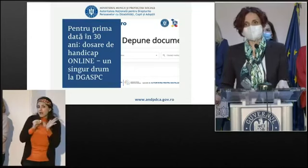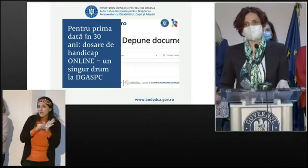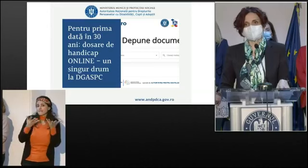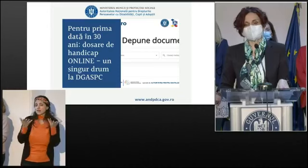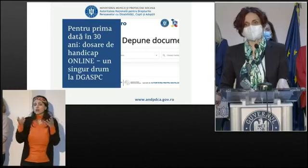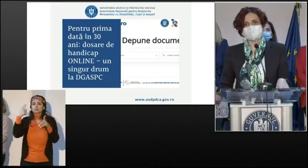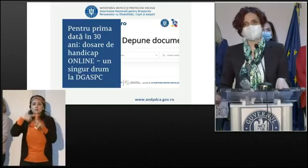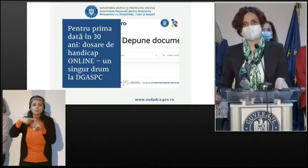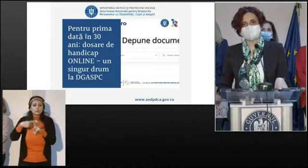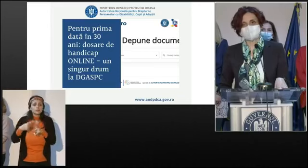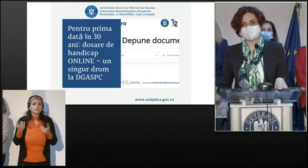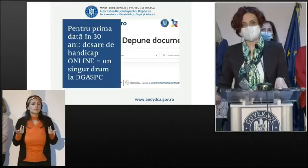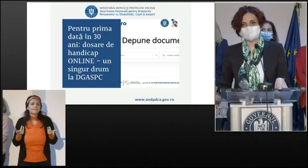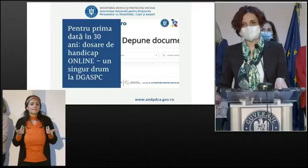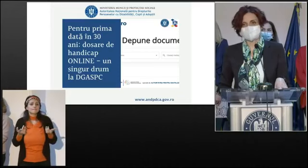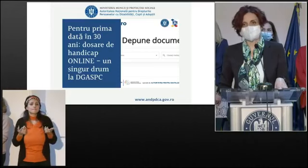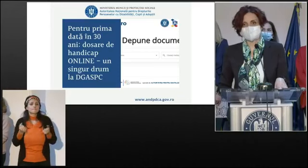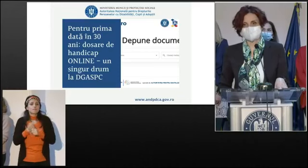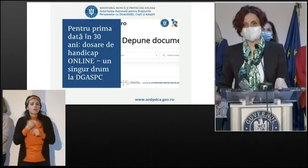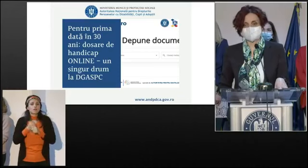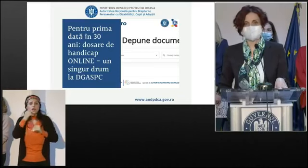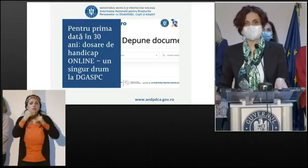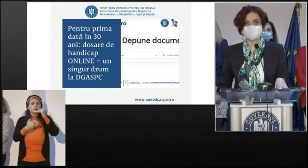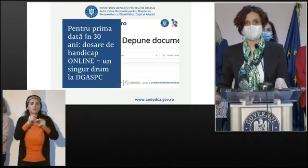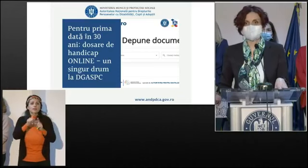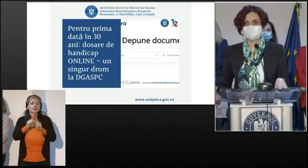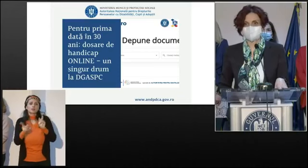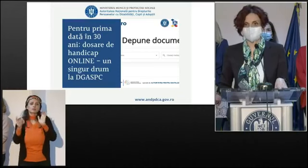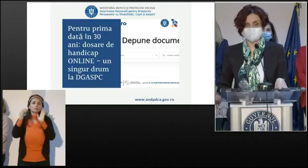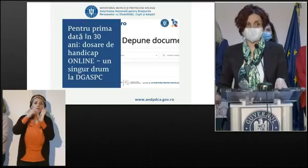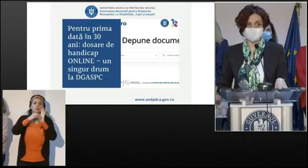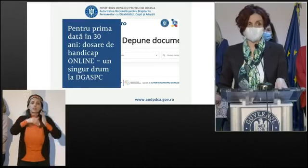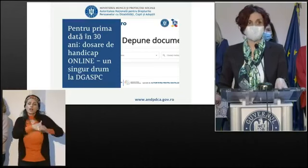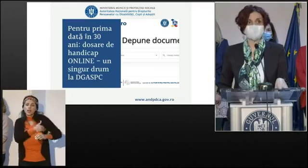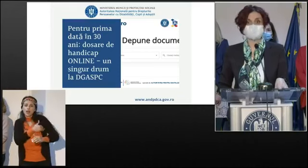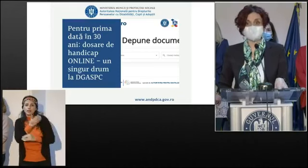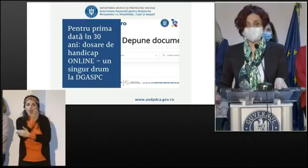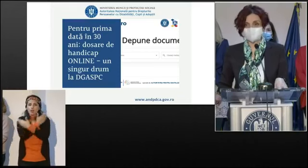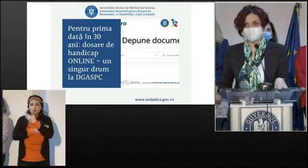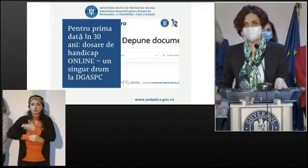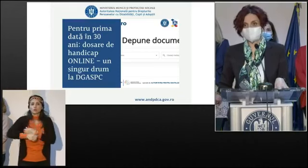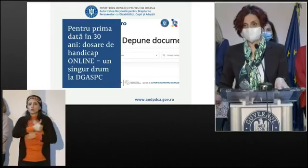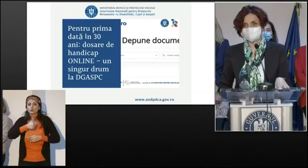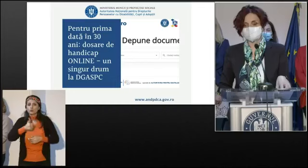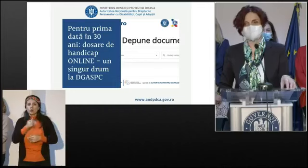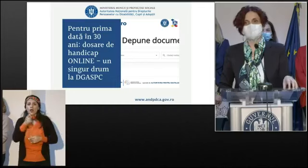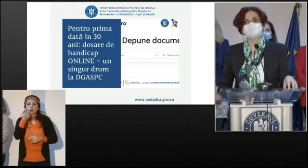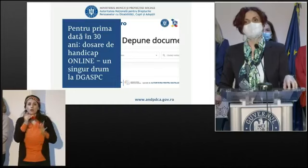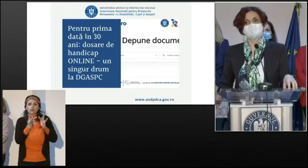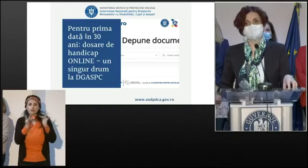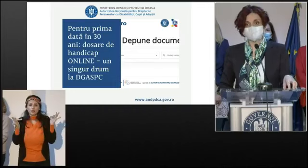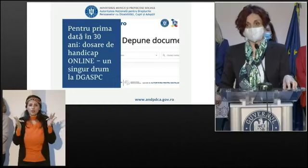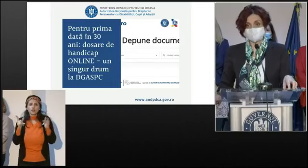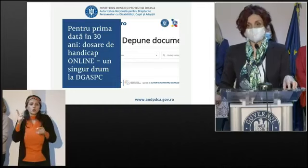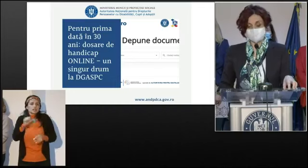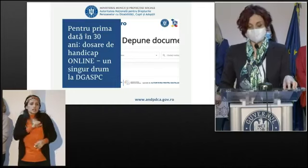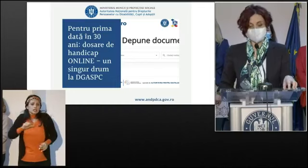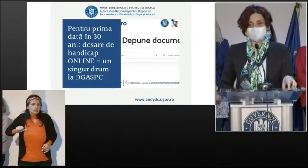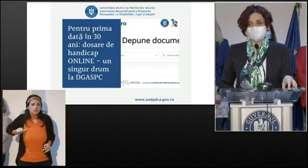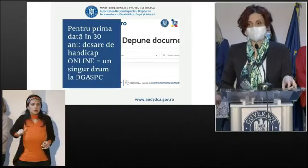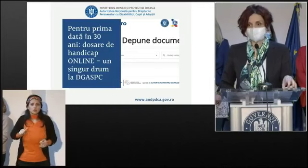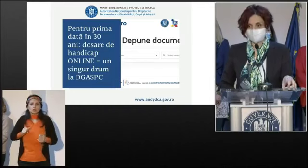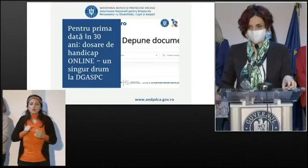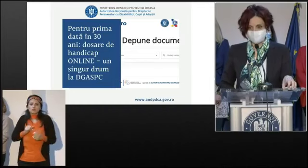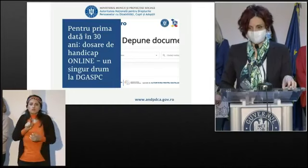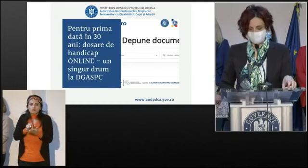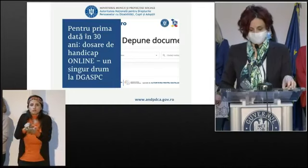trecem prin procesul de încadrare în grad de handicap exclusiv online cu o singură vizita la DGASPC